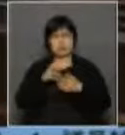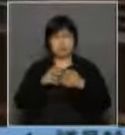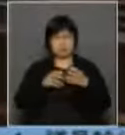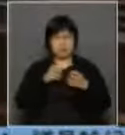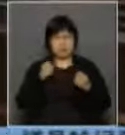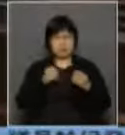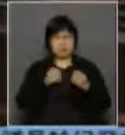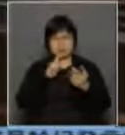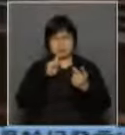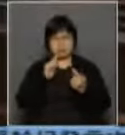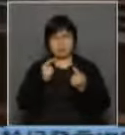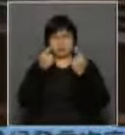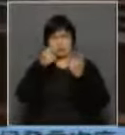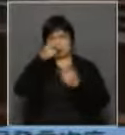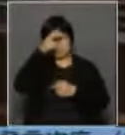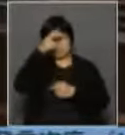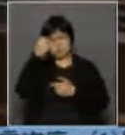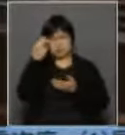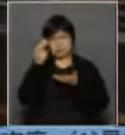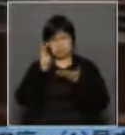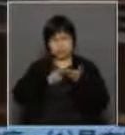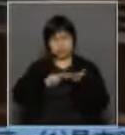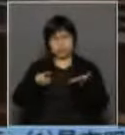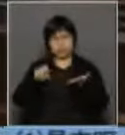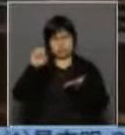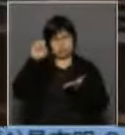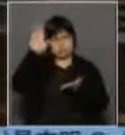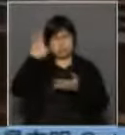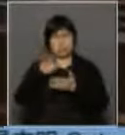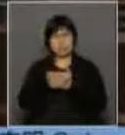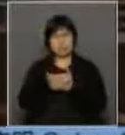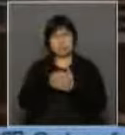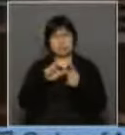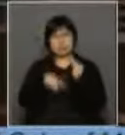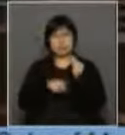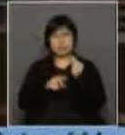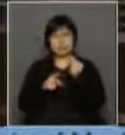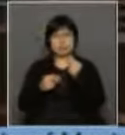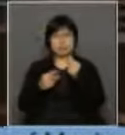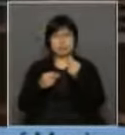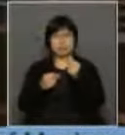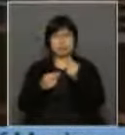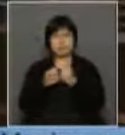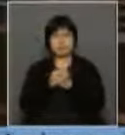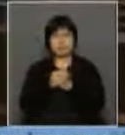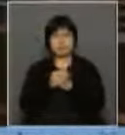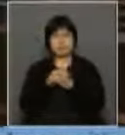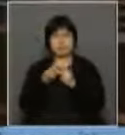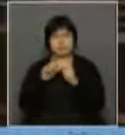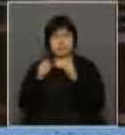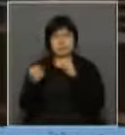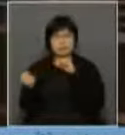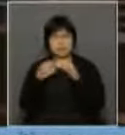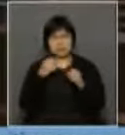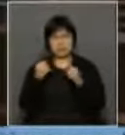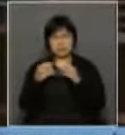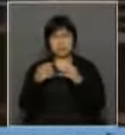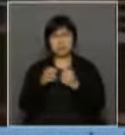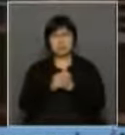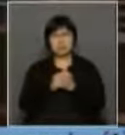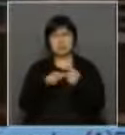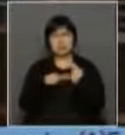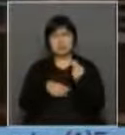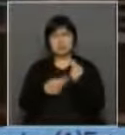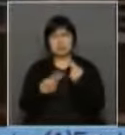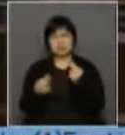係關於行政長官不信任動議。10月17日就係一個答問大會，